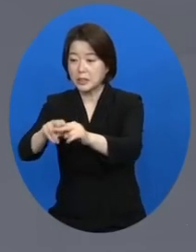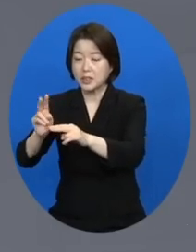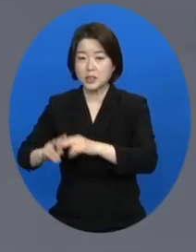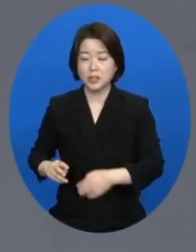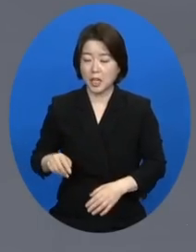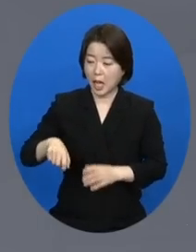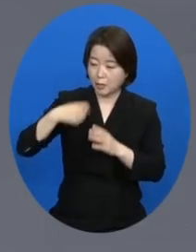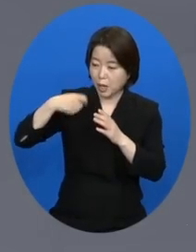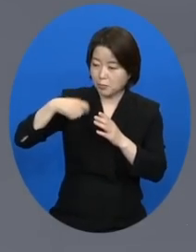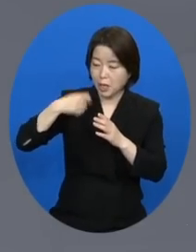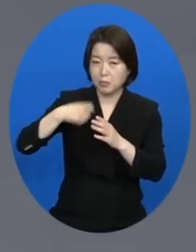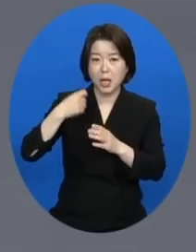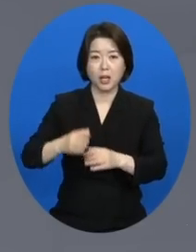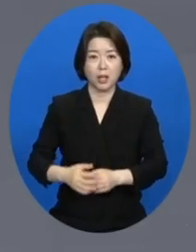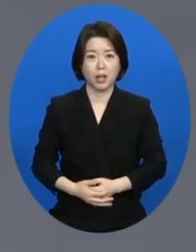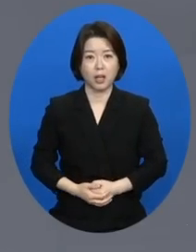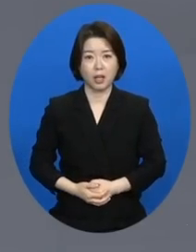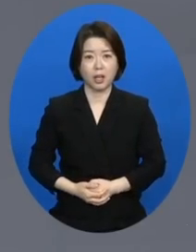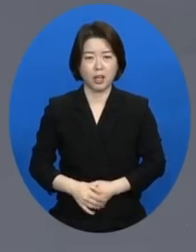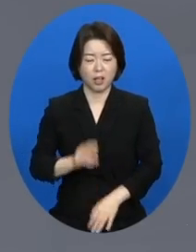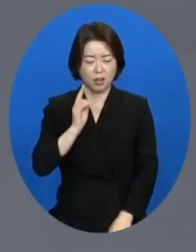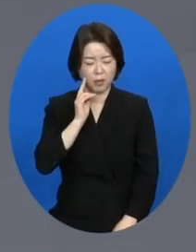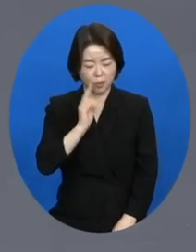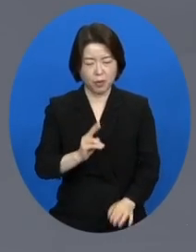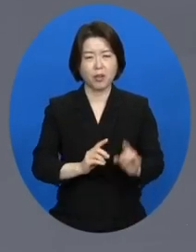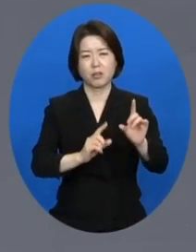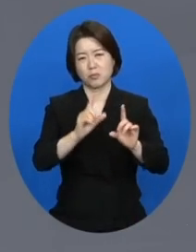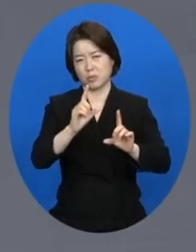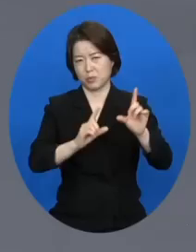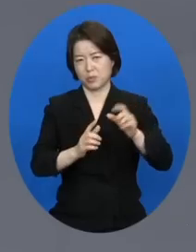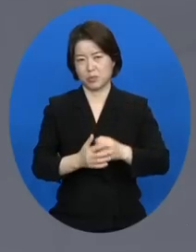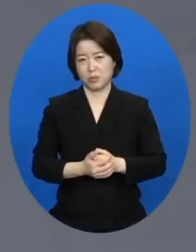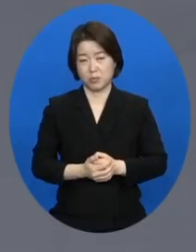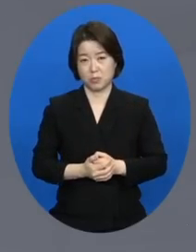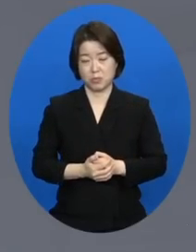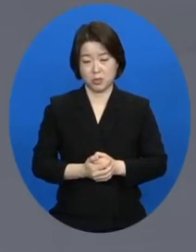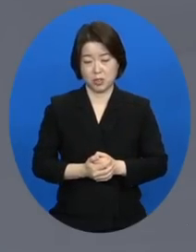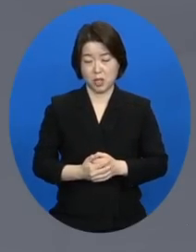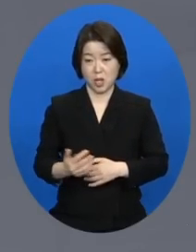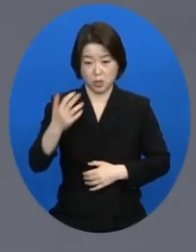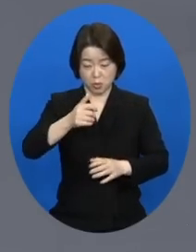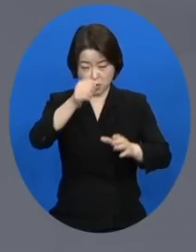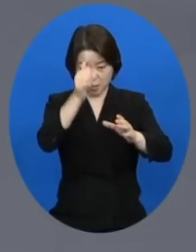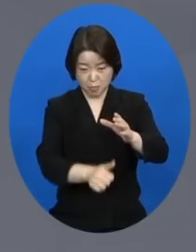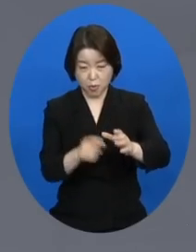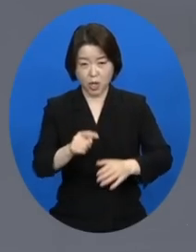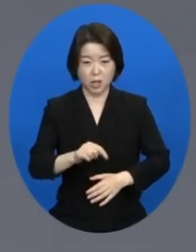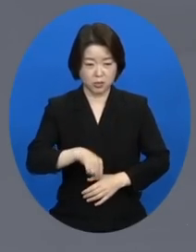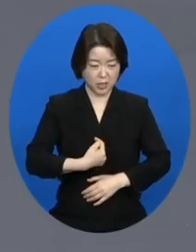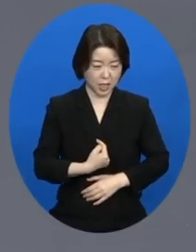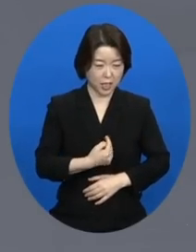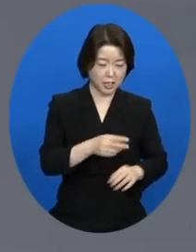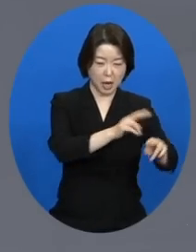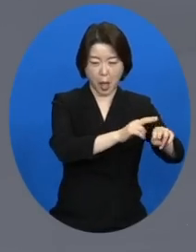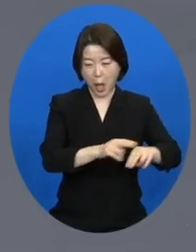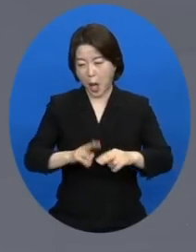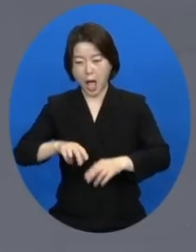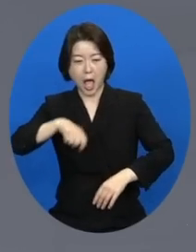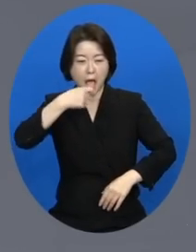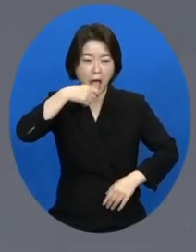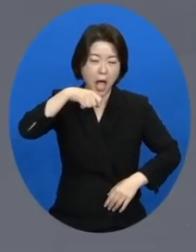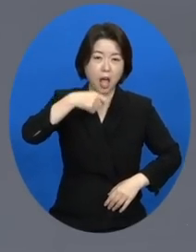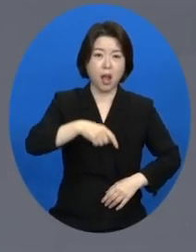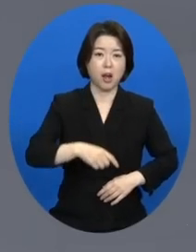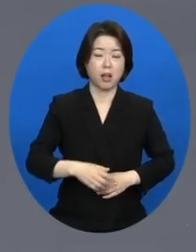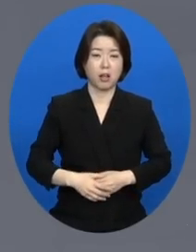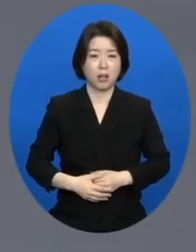음식을 먹습니다. 얼마나 잔인합니까? 동생을 그렇게 쳐놓고 자기는 태연하게 음식을 먹고 있다니요.